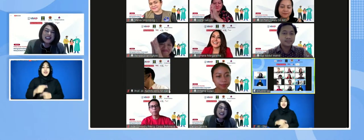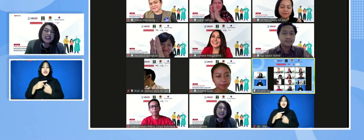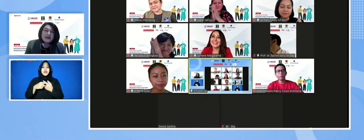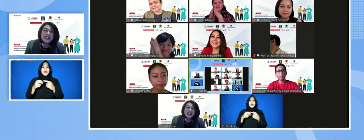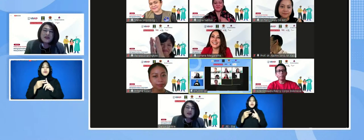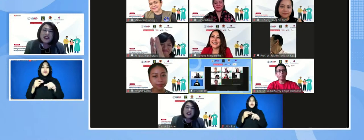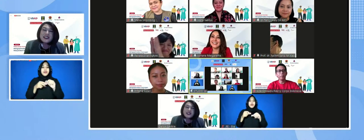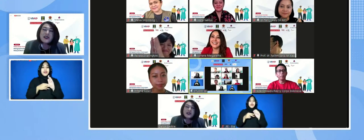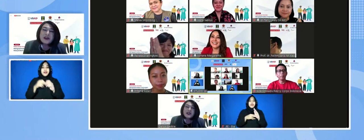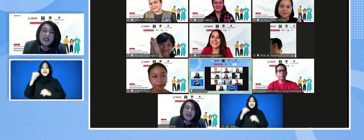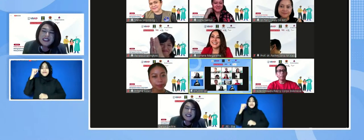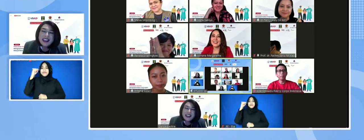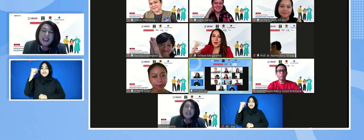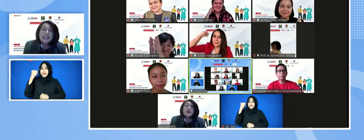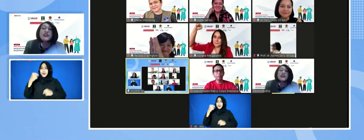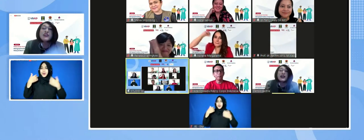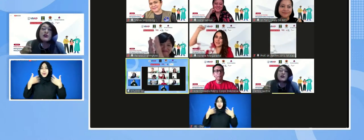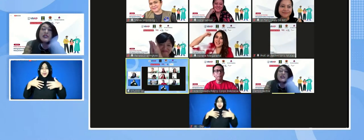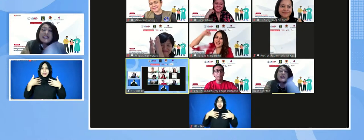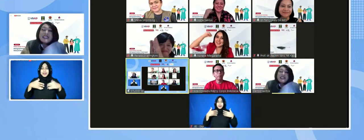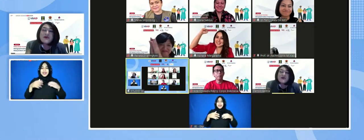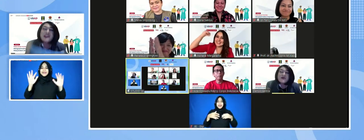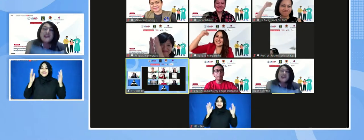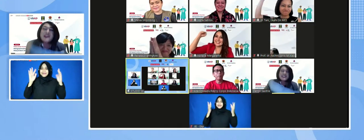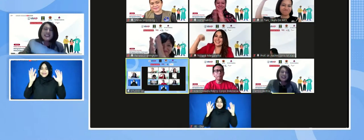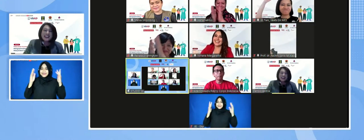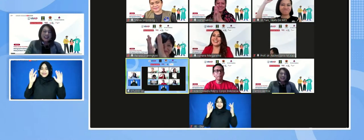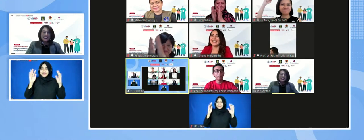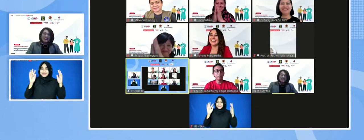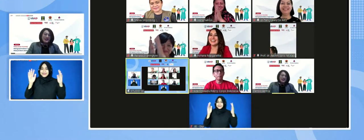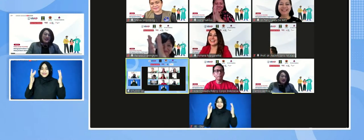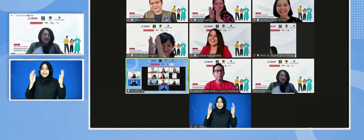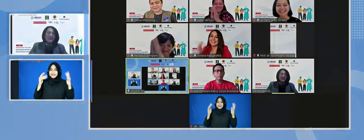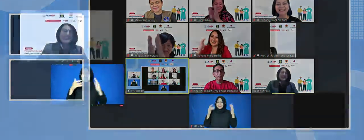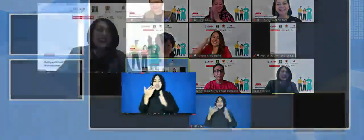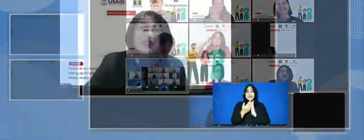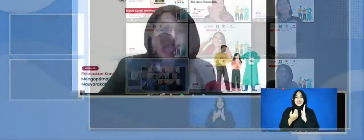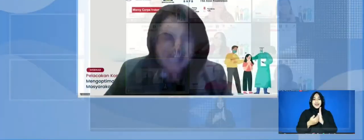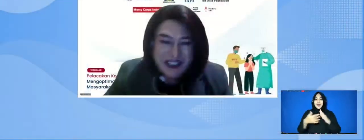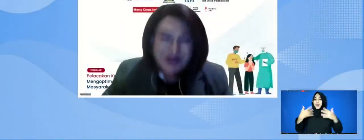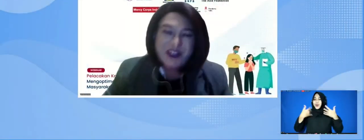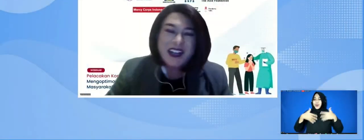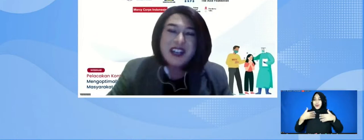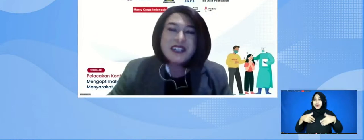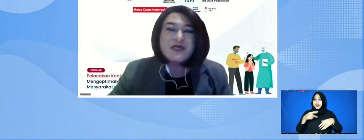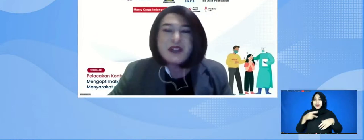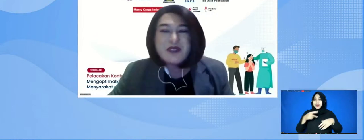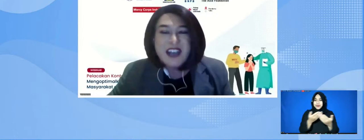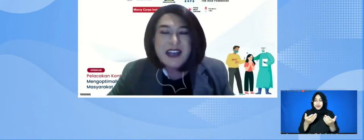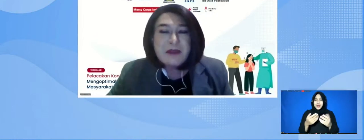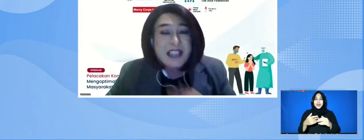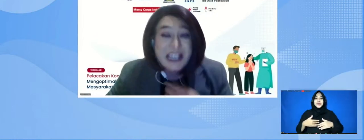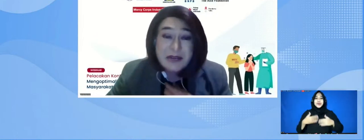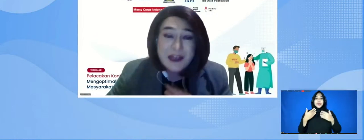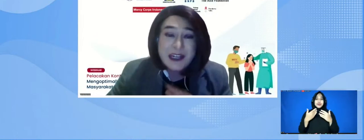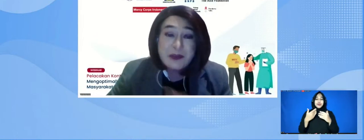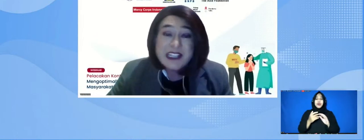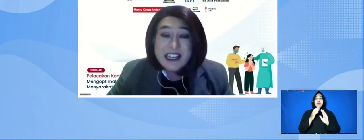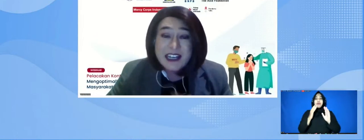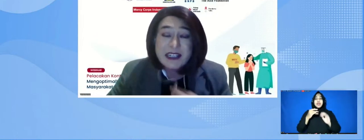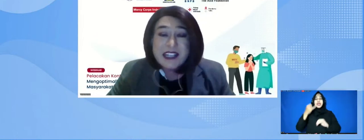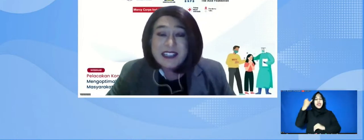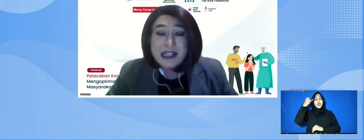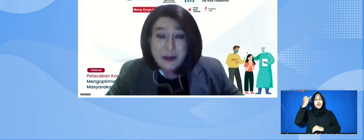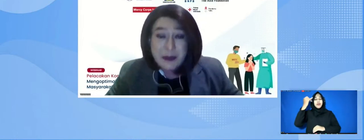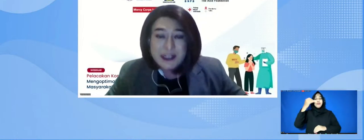mengepalkan tangan, berarti semangatnya luar biasa. Tepuk tangan untuk kita semua di sesi hari ini. Luar biasa untuk kita semua, dan mudah-mudahan banyak hikmah dan